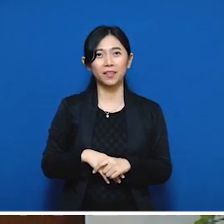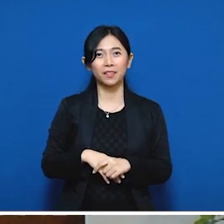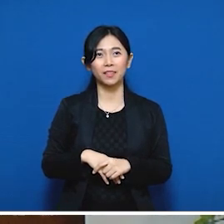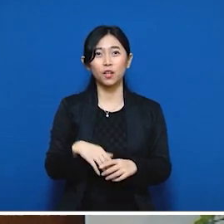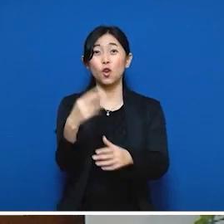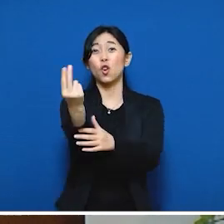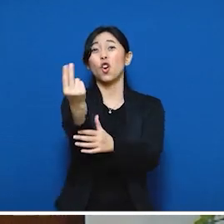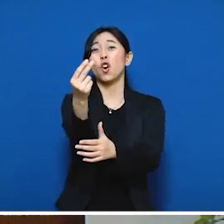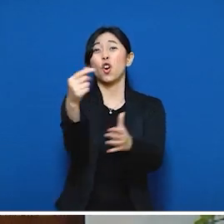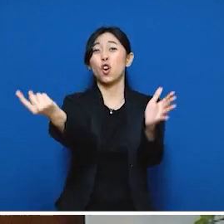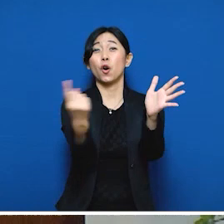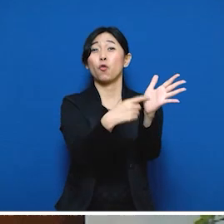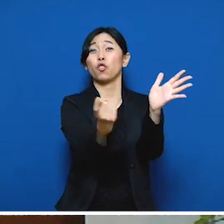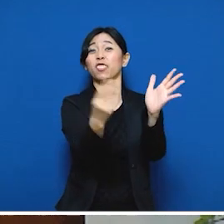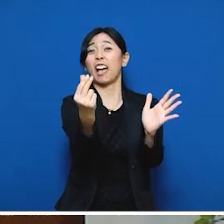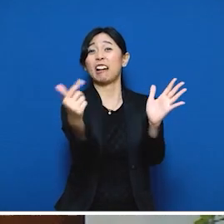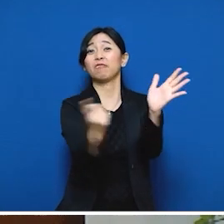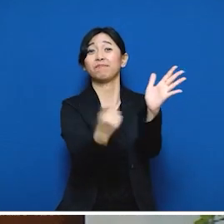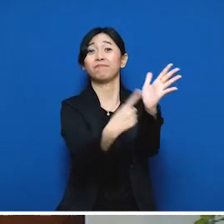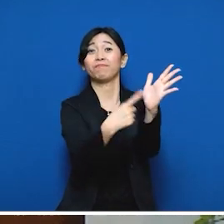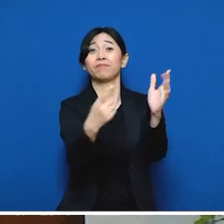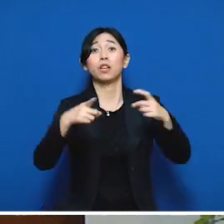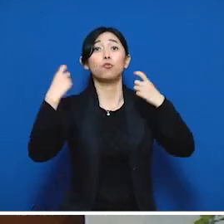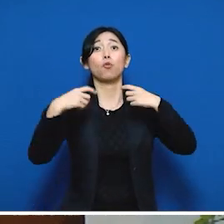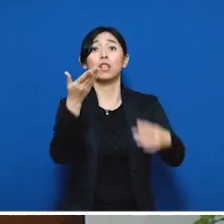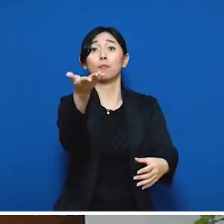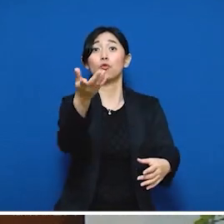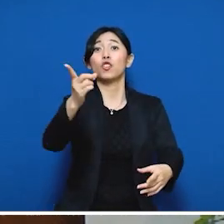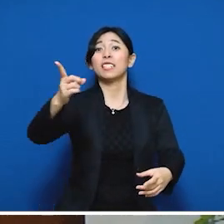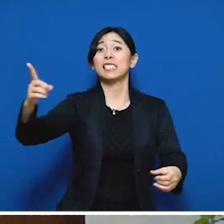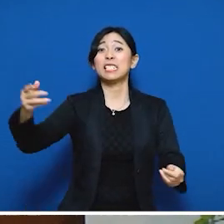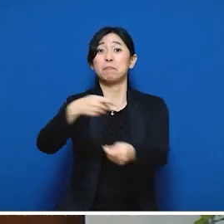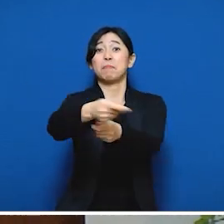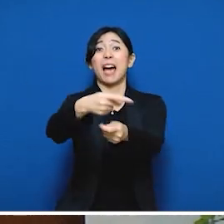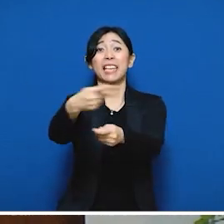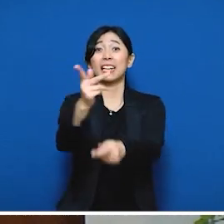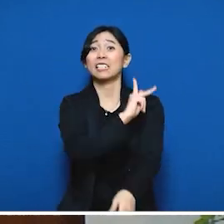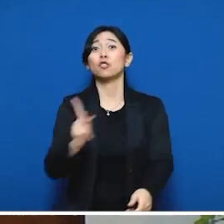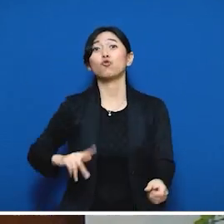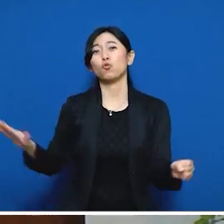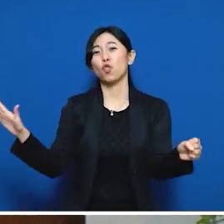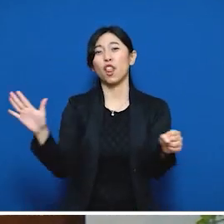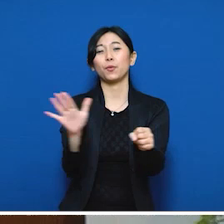hutang dosamu telah dibayar oleh Kristus, lunas.